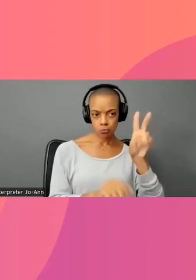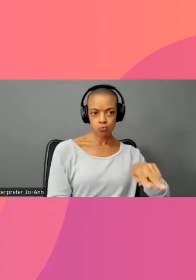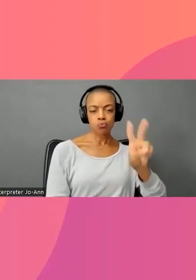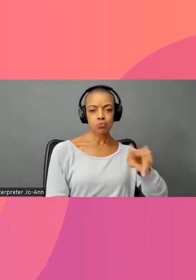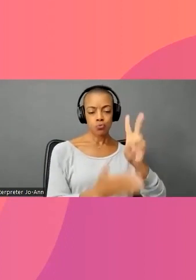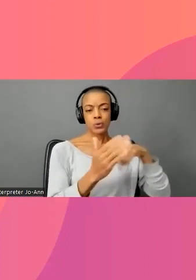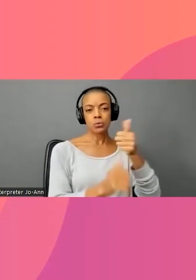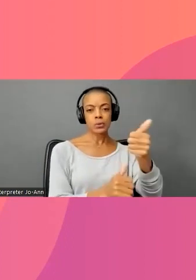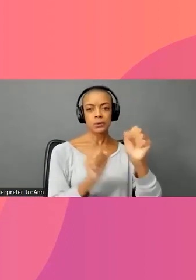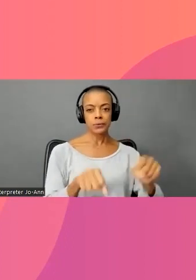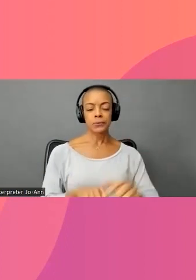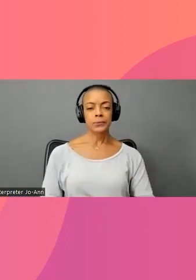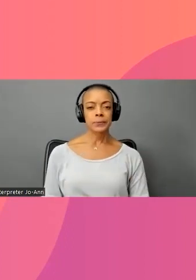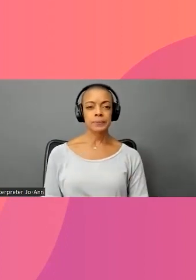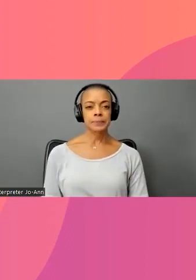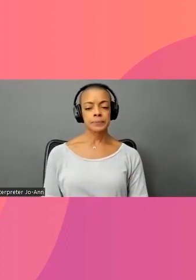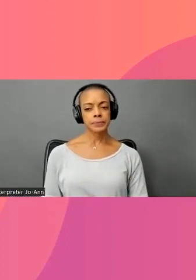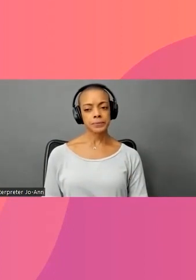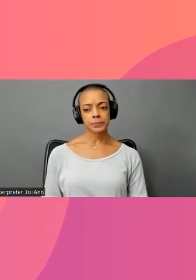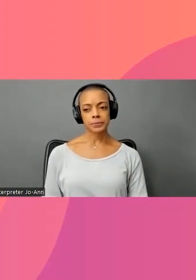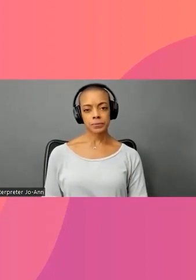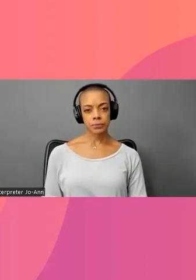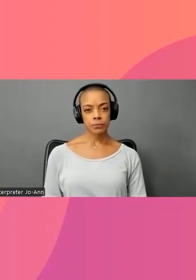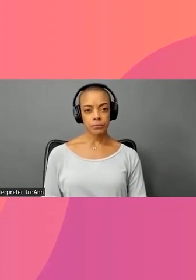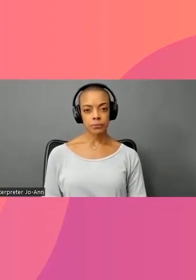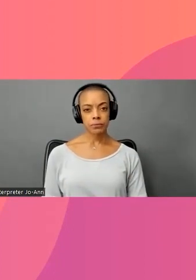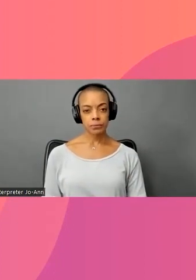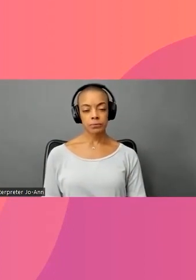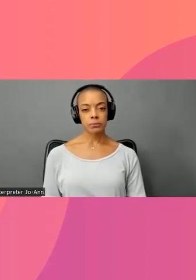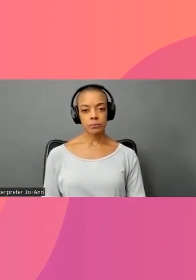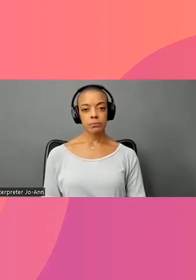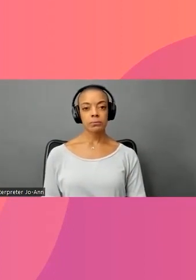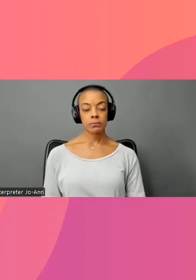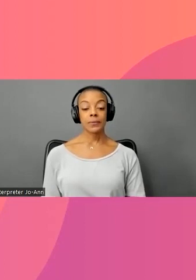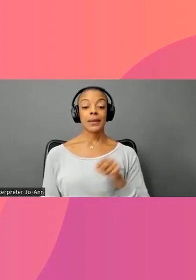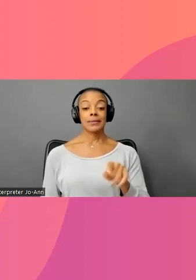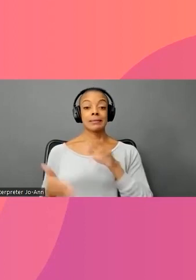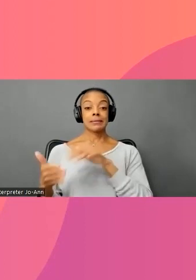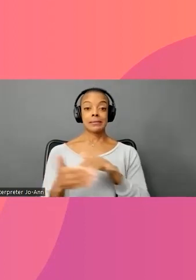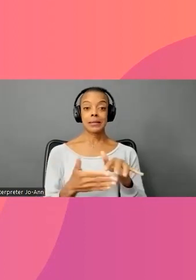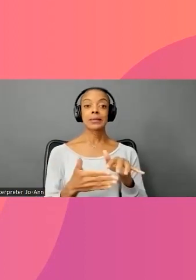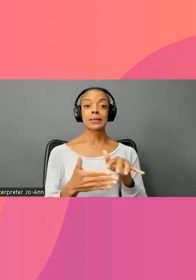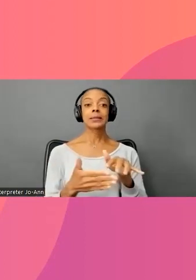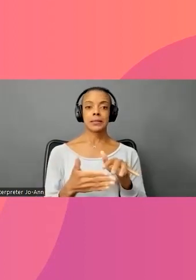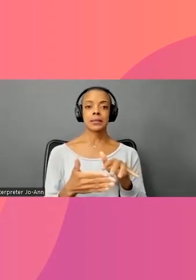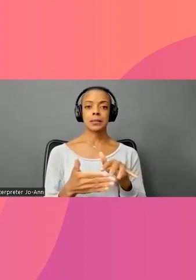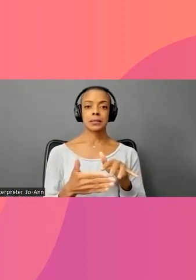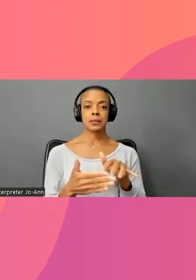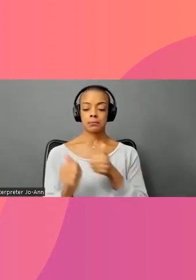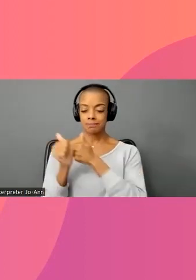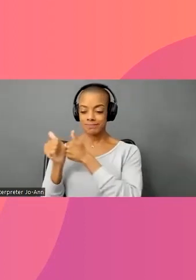les documents sont déjà publiés en ligne si vous souhaitez en savoir plus. Donc, dans le cadre de la revue